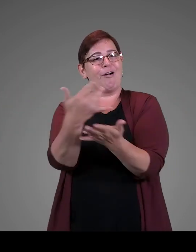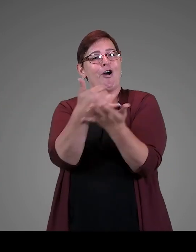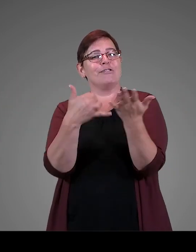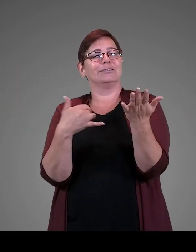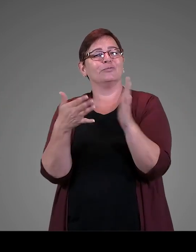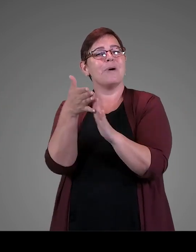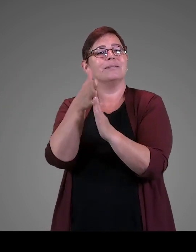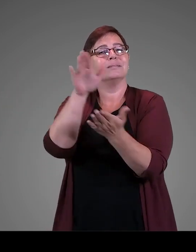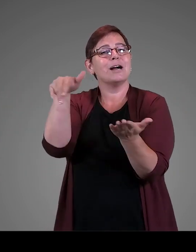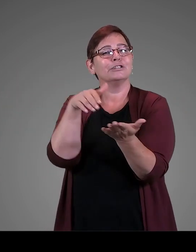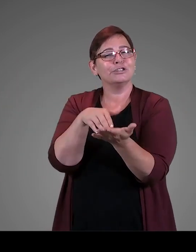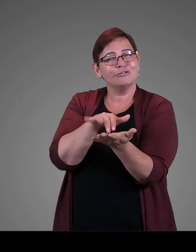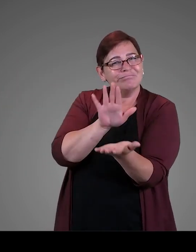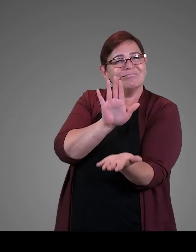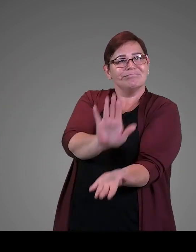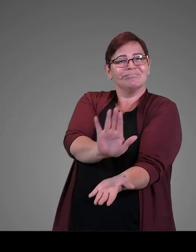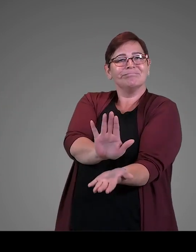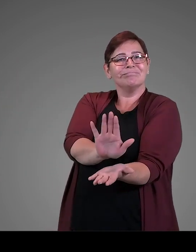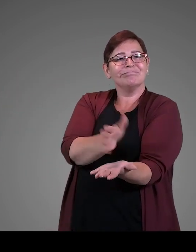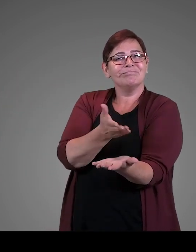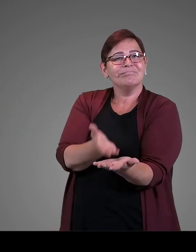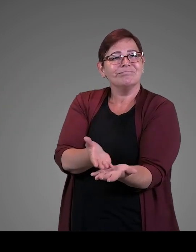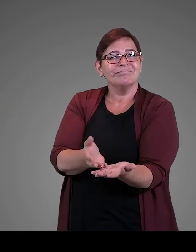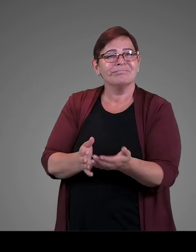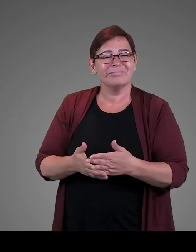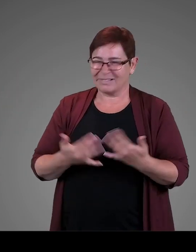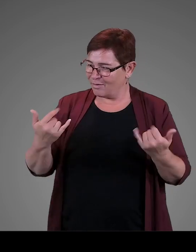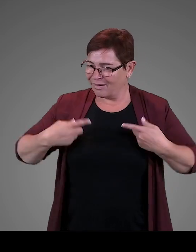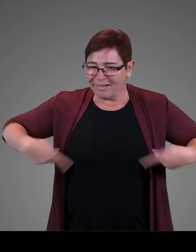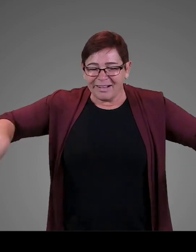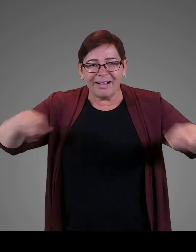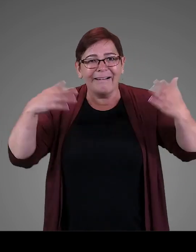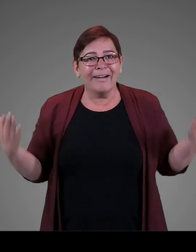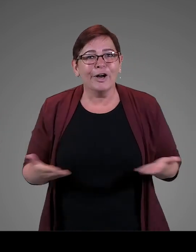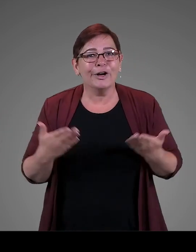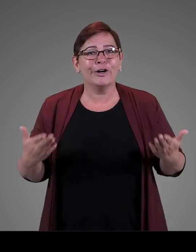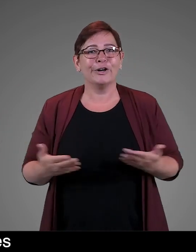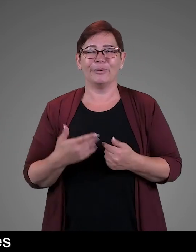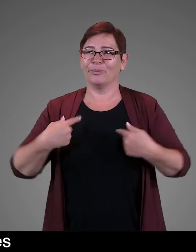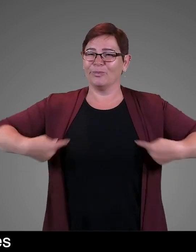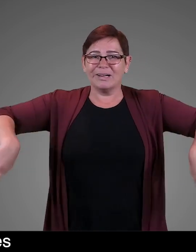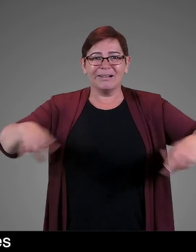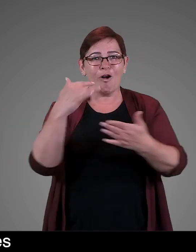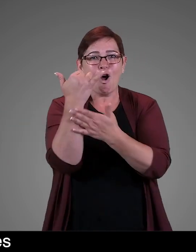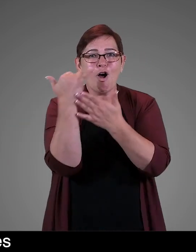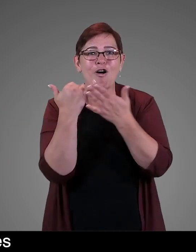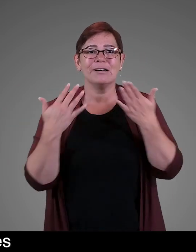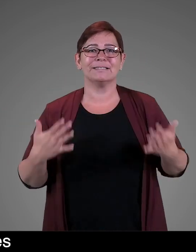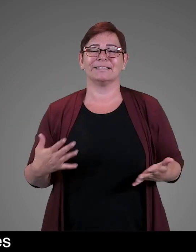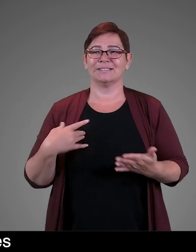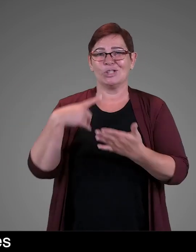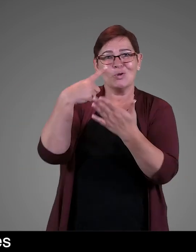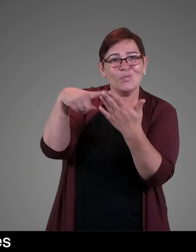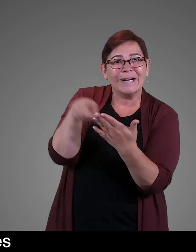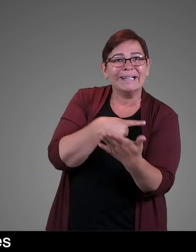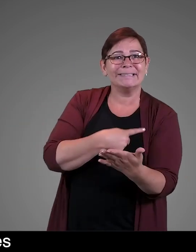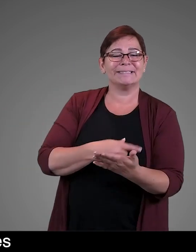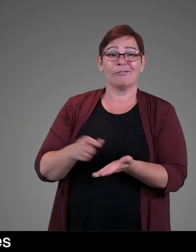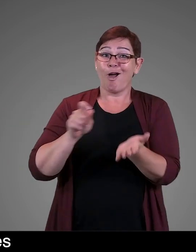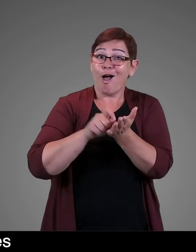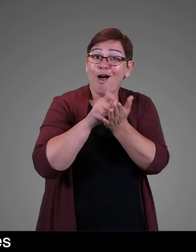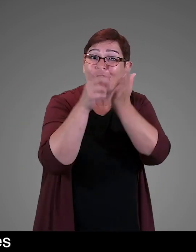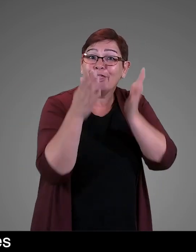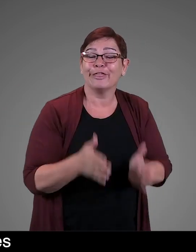les centres d'artistes aussi. Et on est tous ici, on a tous des mandats différents. On a des pratiques d'artistes, de